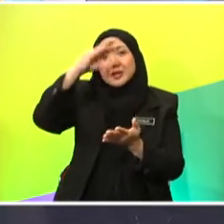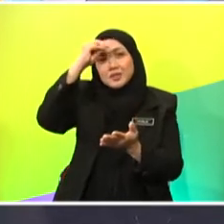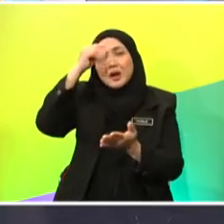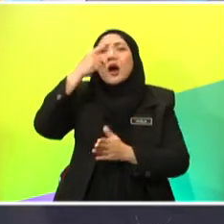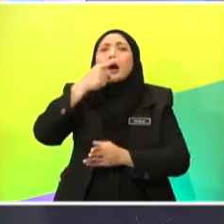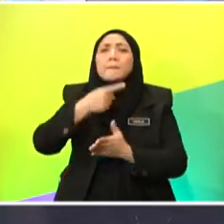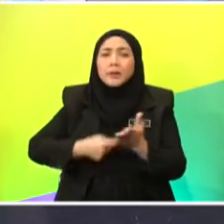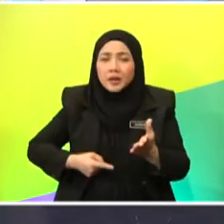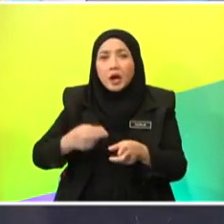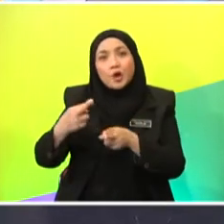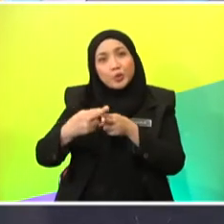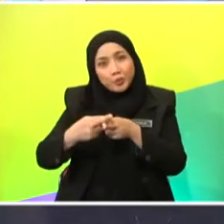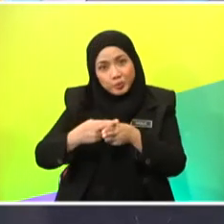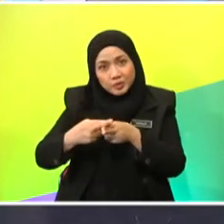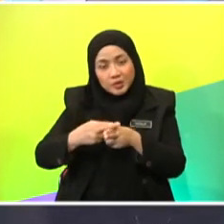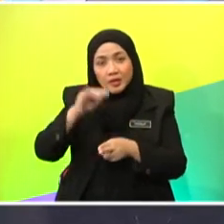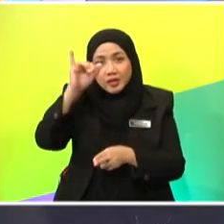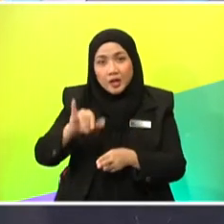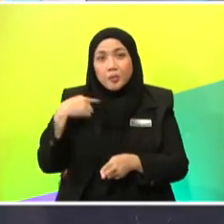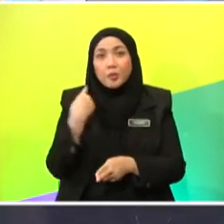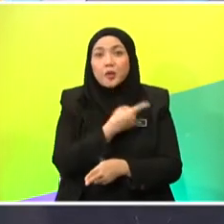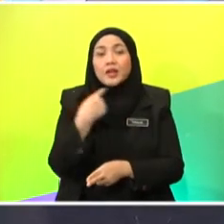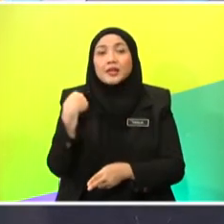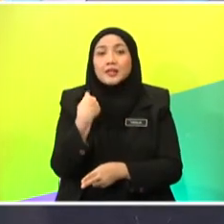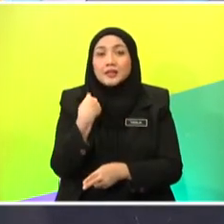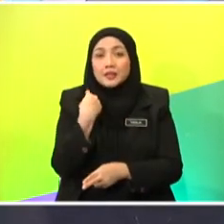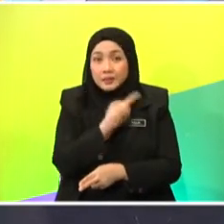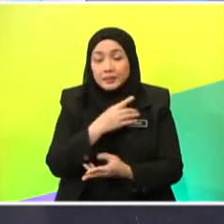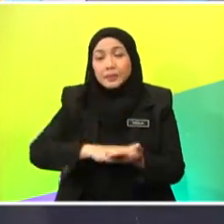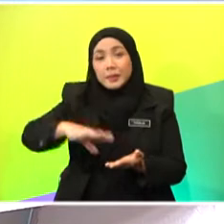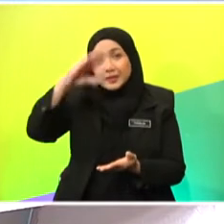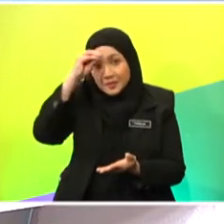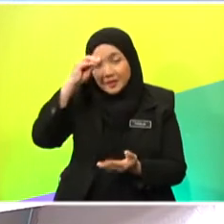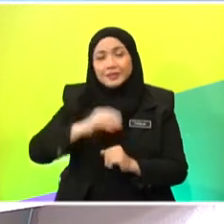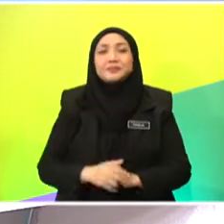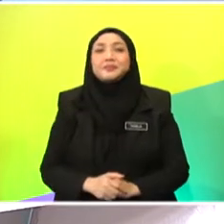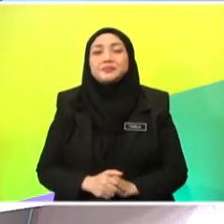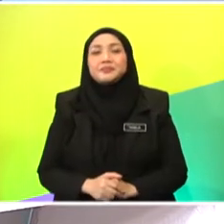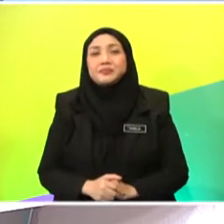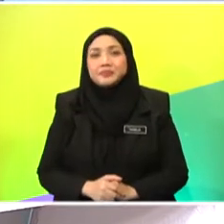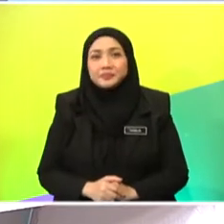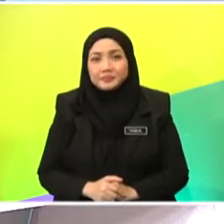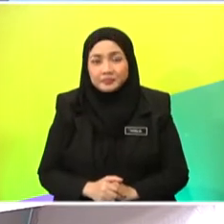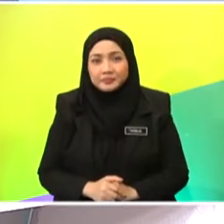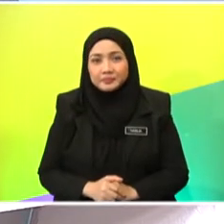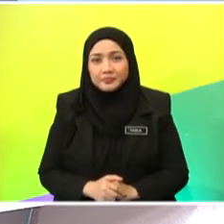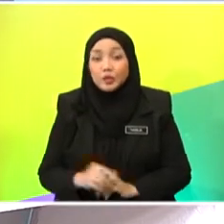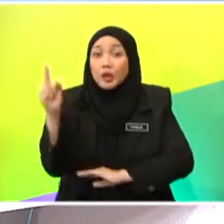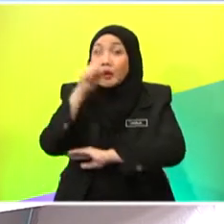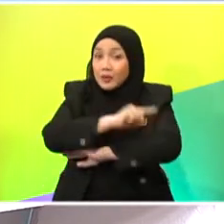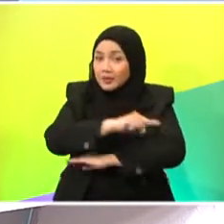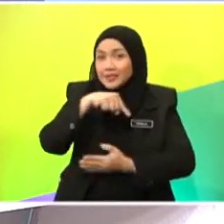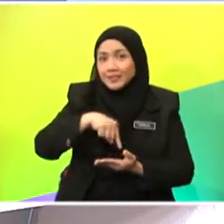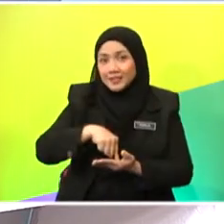berikan kepada kami Ceko Oke baik daripada yang udah yang kedua dan sampai ketiga hari ini